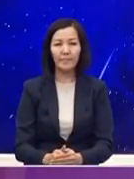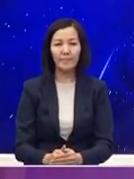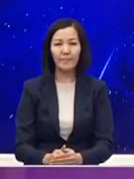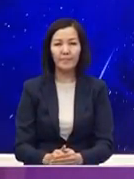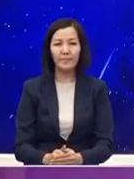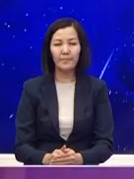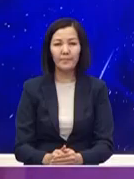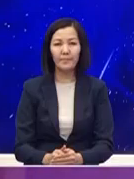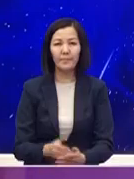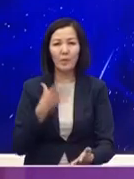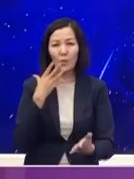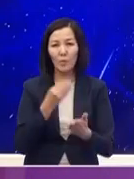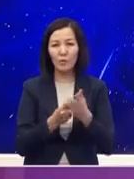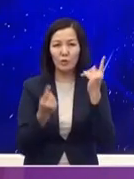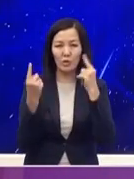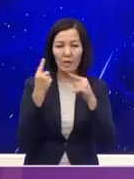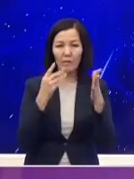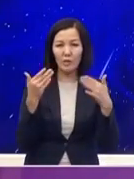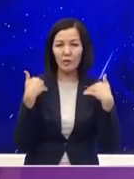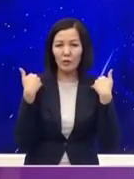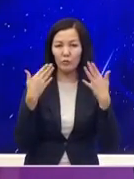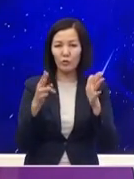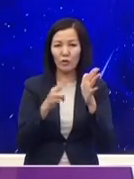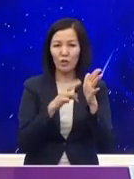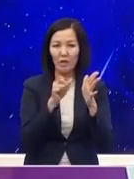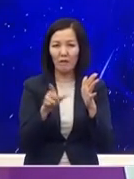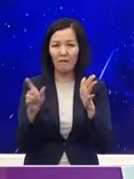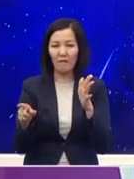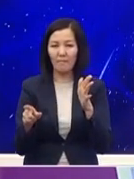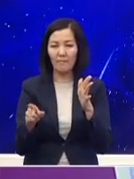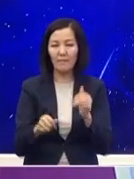елімен әсірбі өскен тәрбе, мен әйтелір.